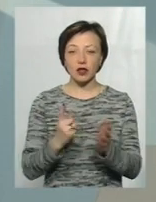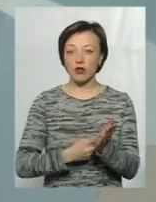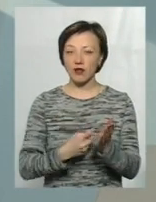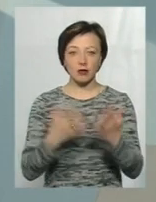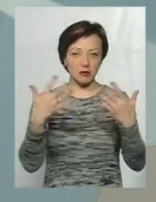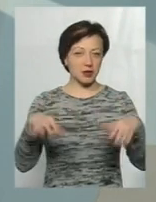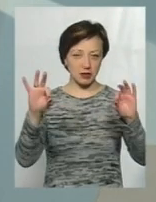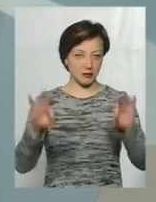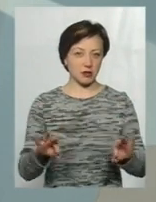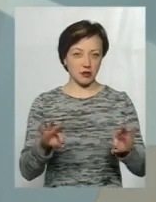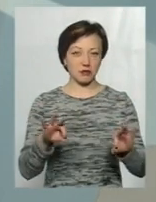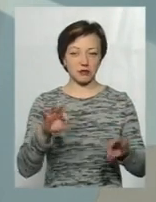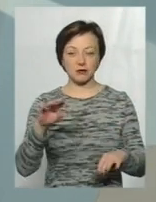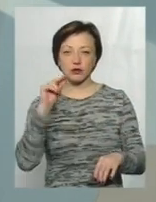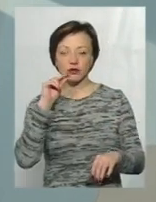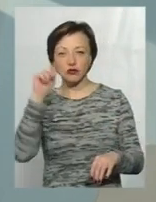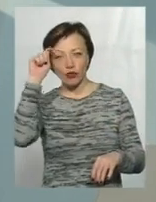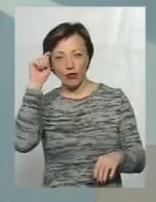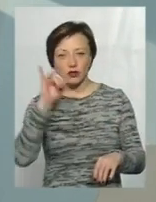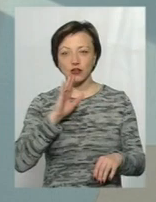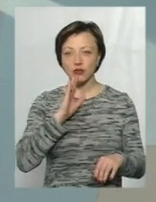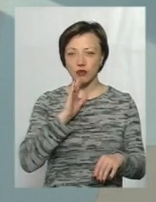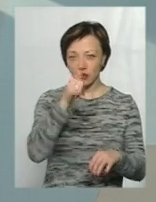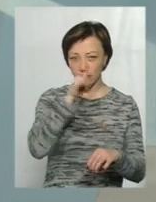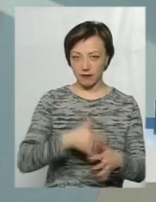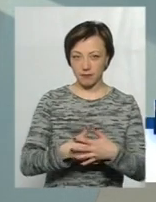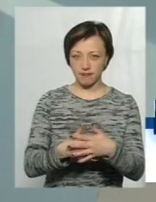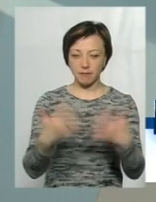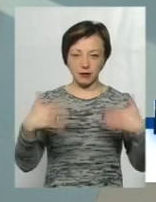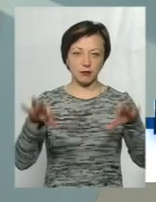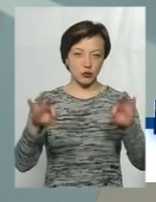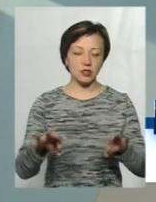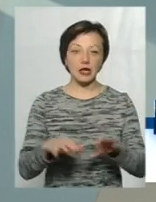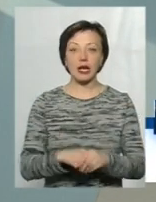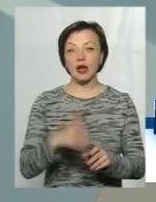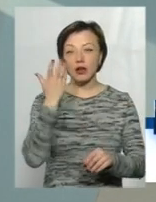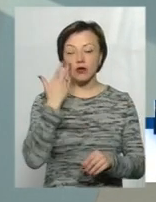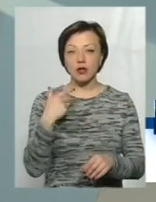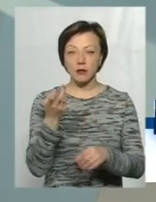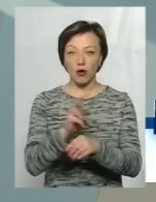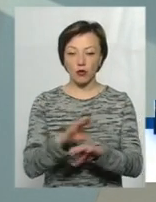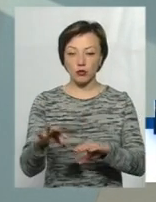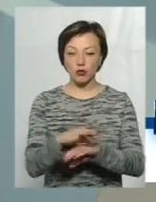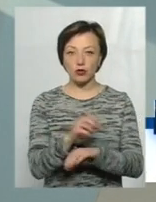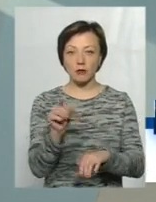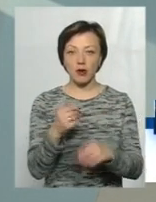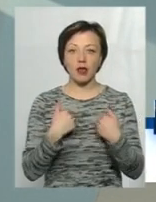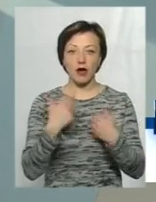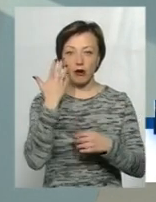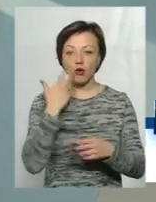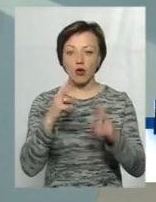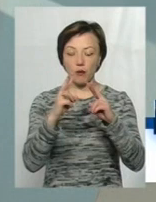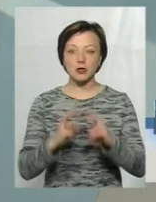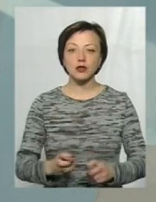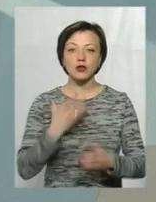майже наполовину чоловічого і жіночого непліддя. І коли приходить подружня пара, я коли обстежую, наприклад,